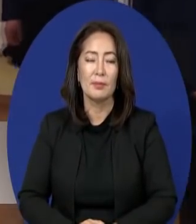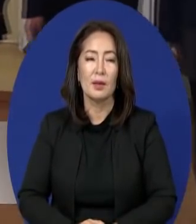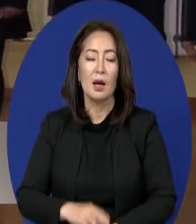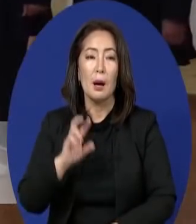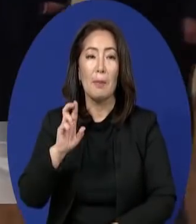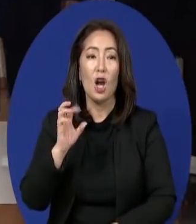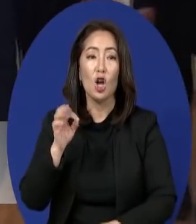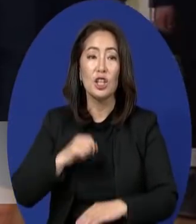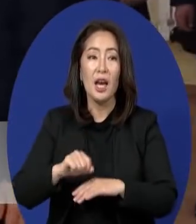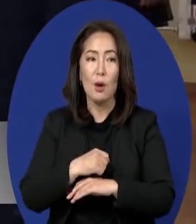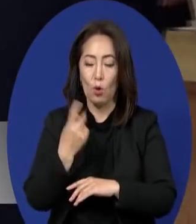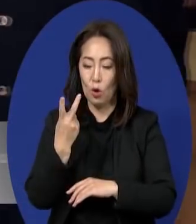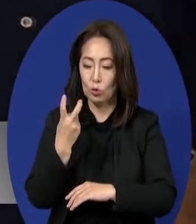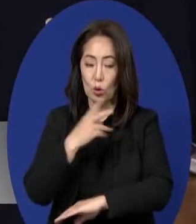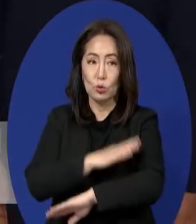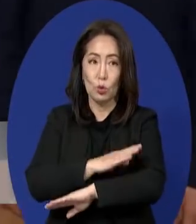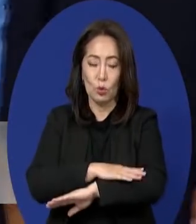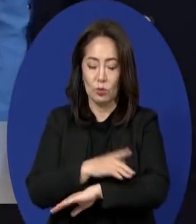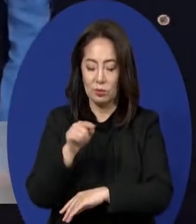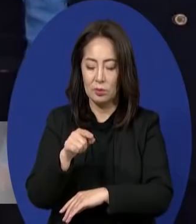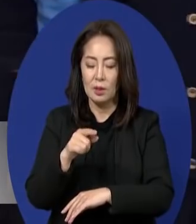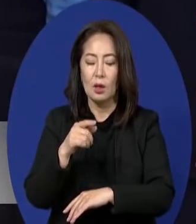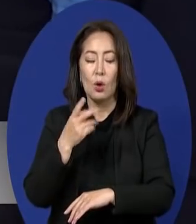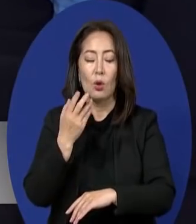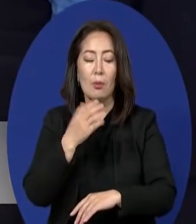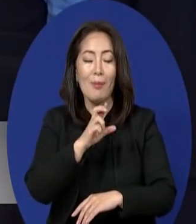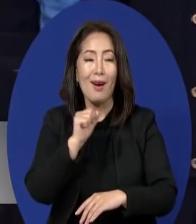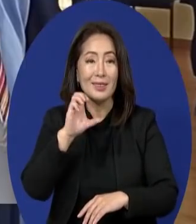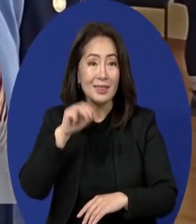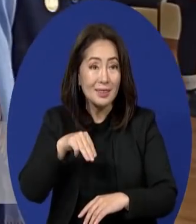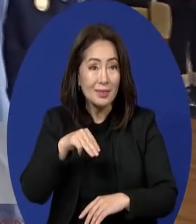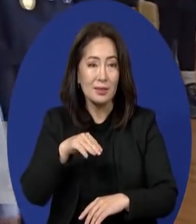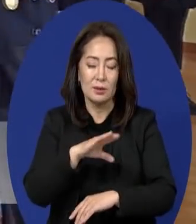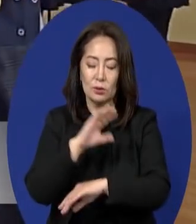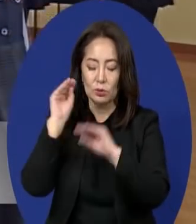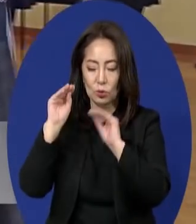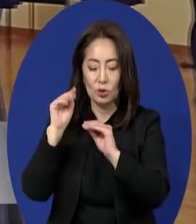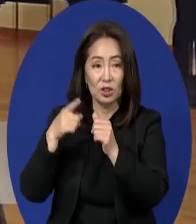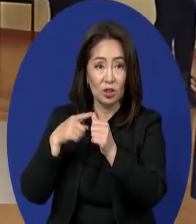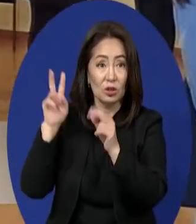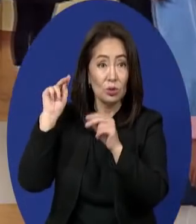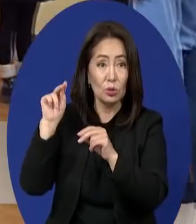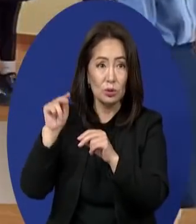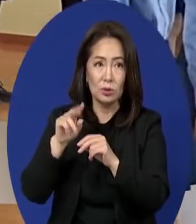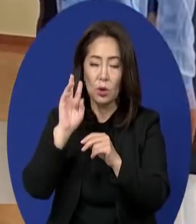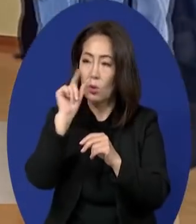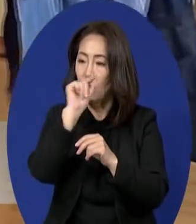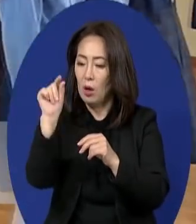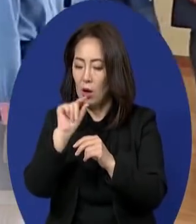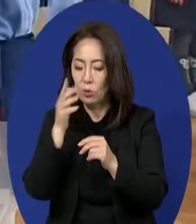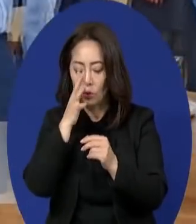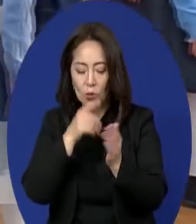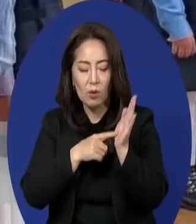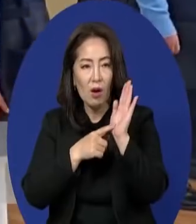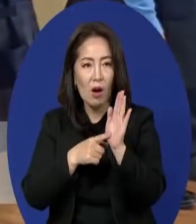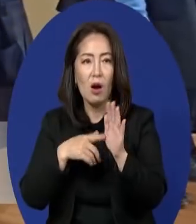Баяуулгийн аймгийн 2-р сургуулийн урлагийн танхимд ардын уран зохиолж бүхийн баас тагсан суралцаж байжээ. Сурагчид түүний өвгийг нь битсэн дууг нь дуулж,